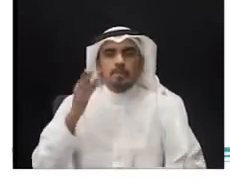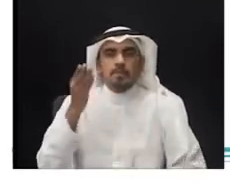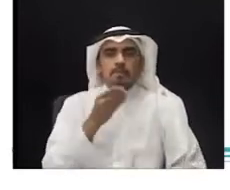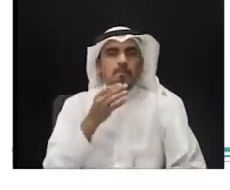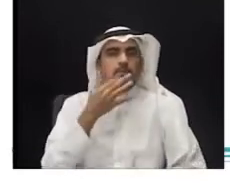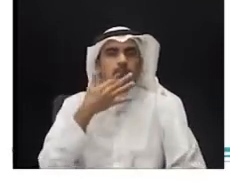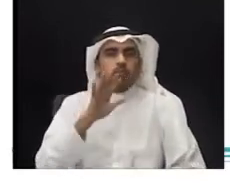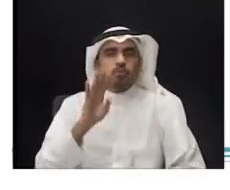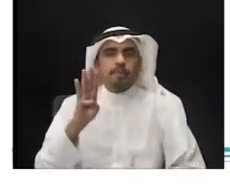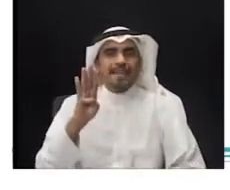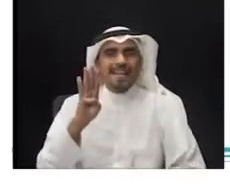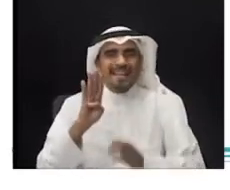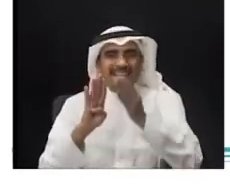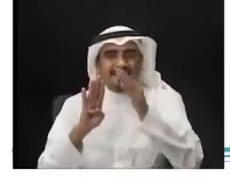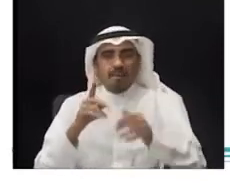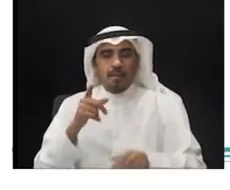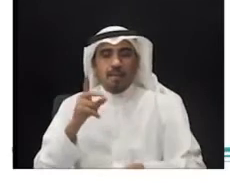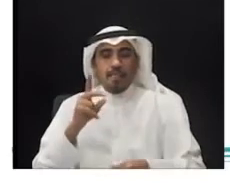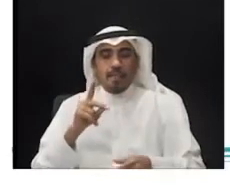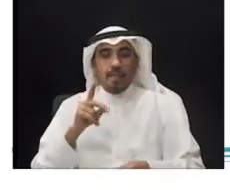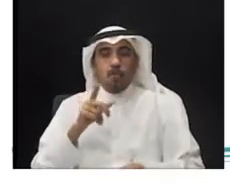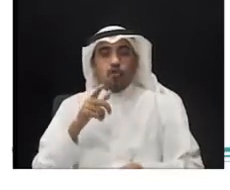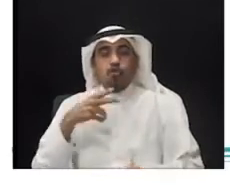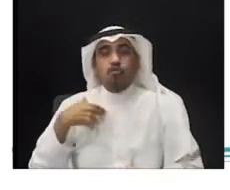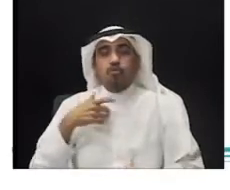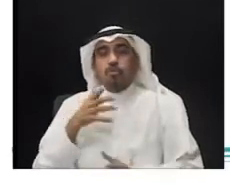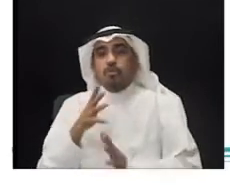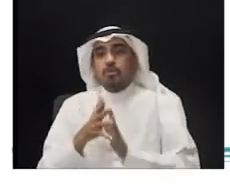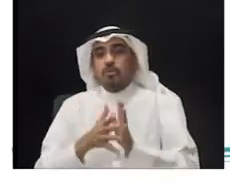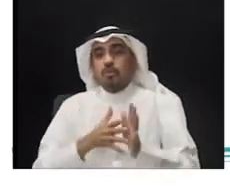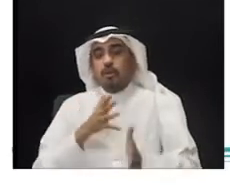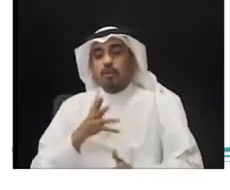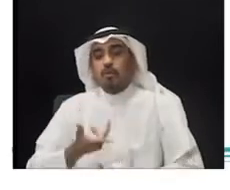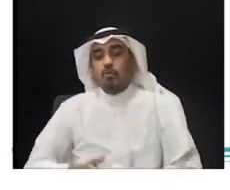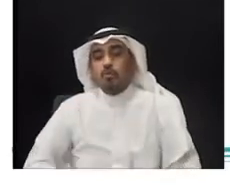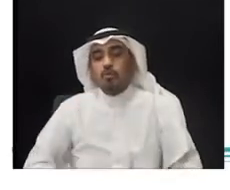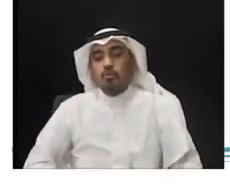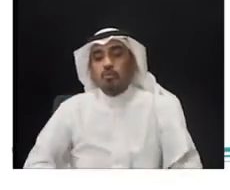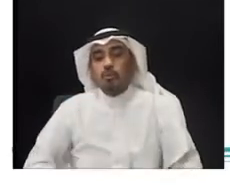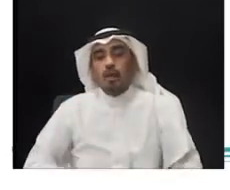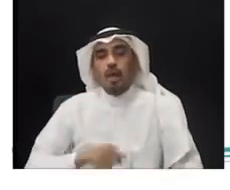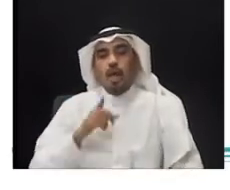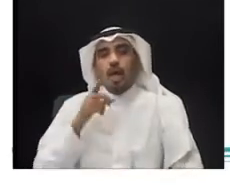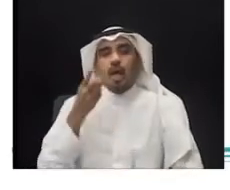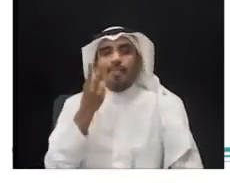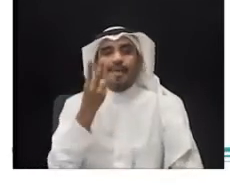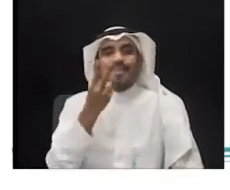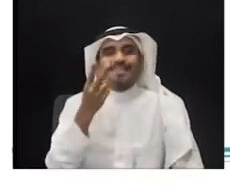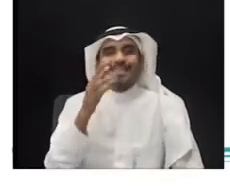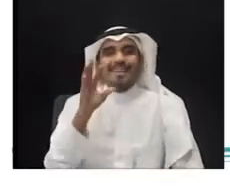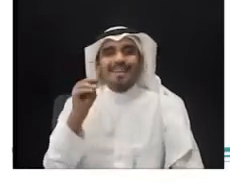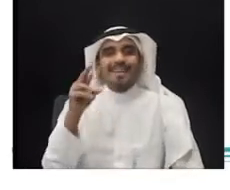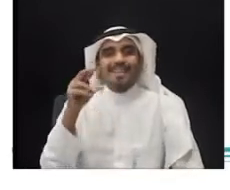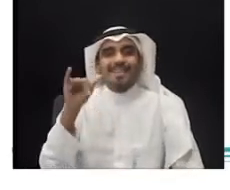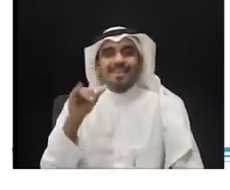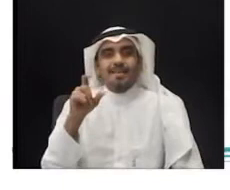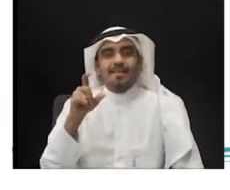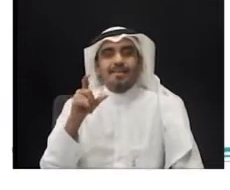لا معربة. في المثال الثاني اسم الإشارة ما هو؟